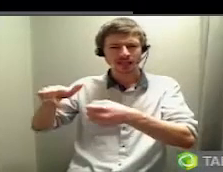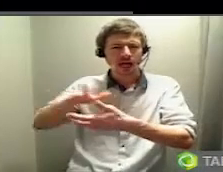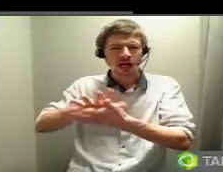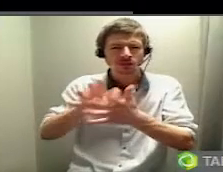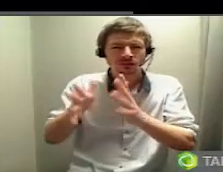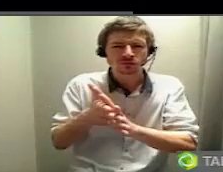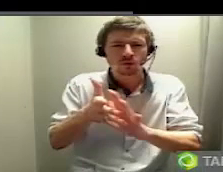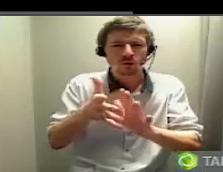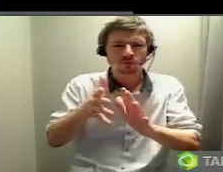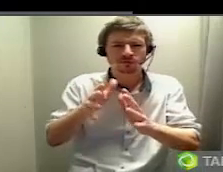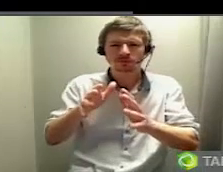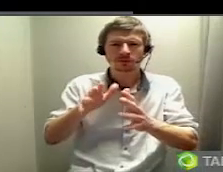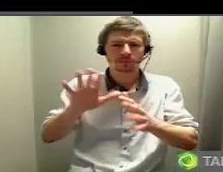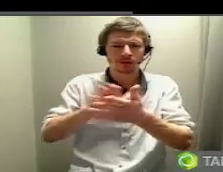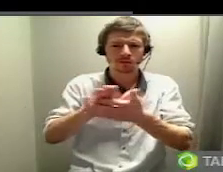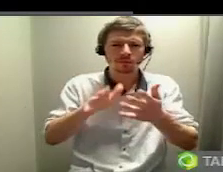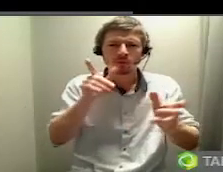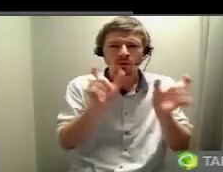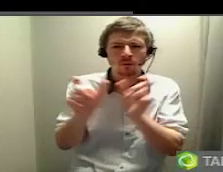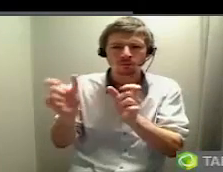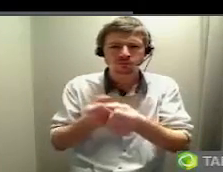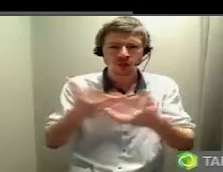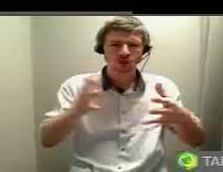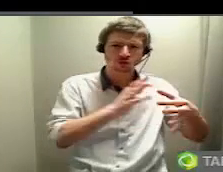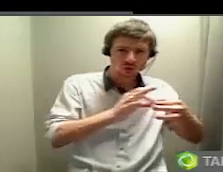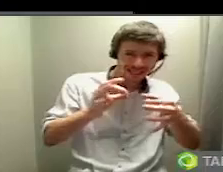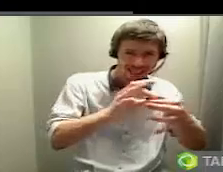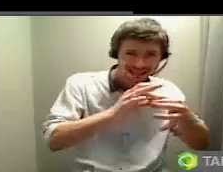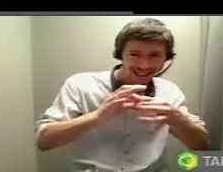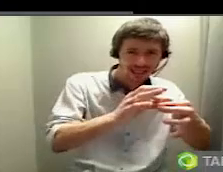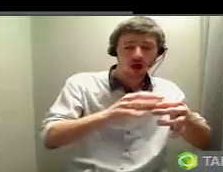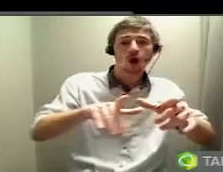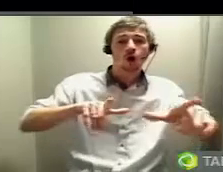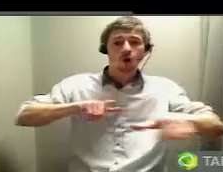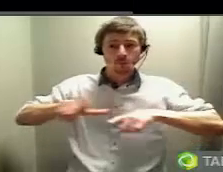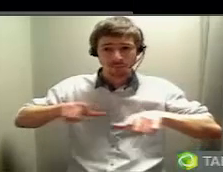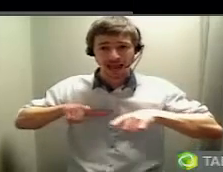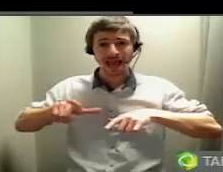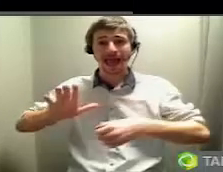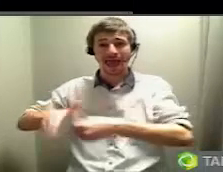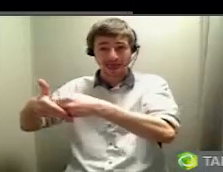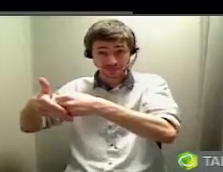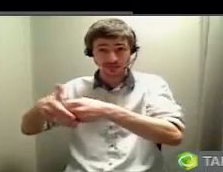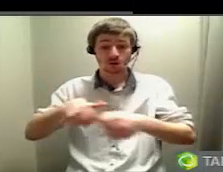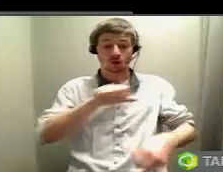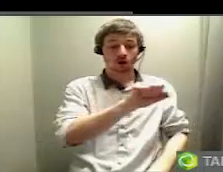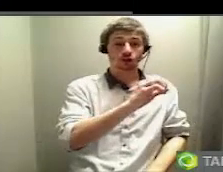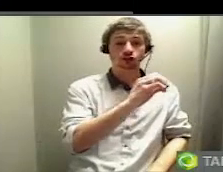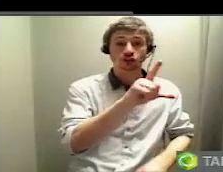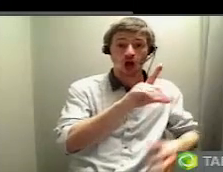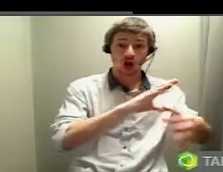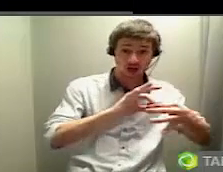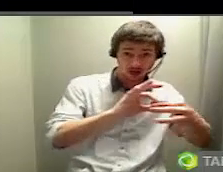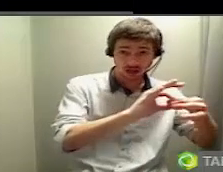Alors, solidarité, copain, aide, 3 mots qui ont fait Solicop Aide. Aide ton copain. Aide ton